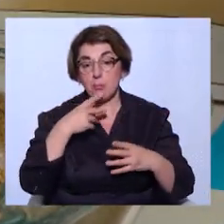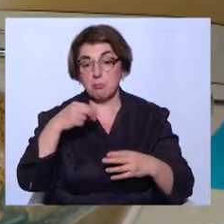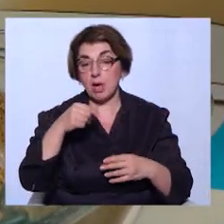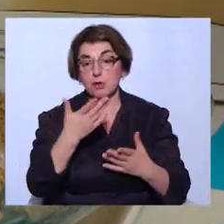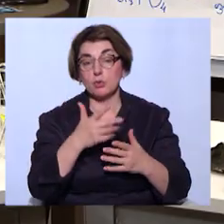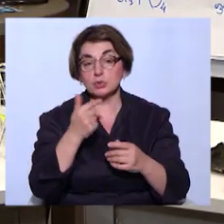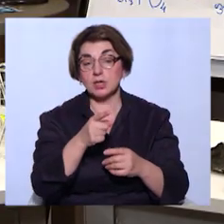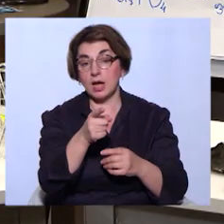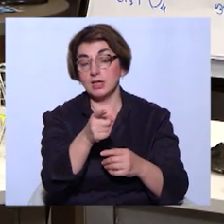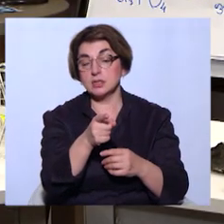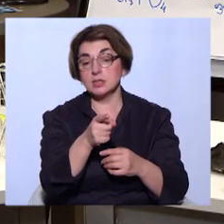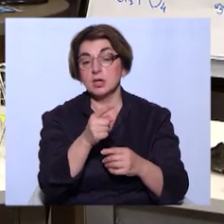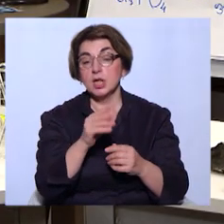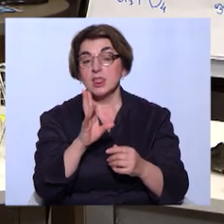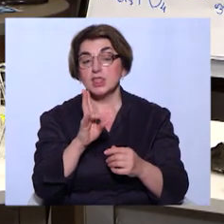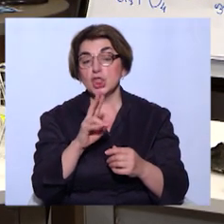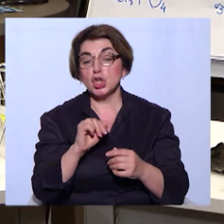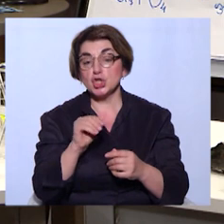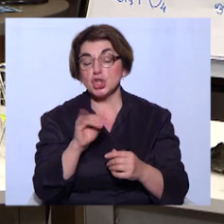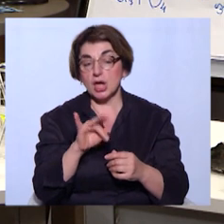შეიძლება იყოს ნიჟარა,